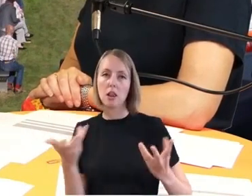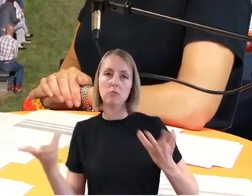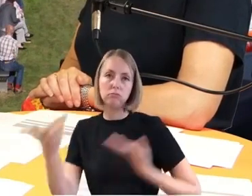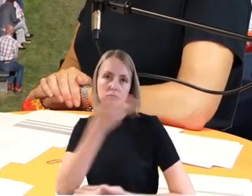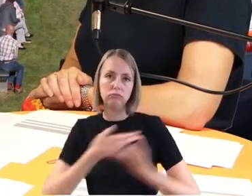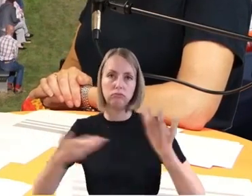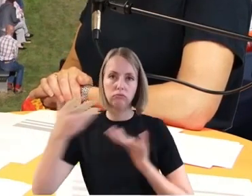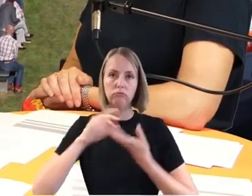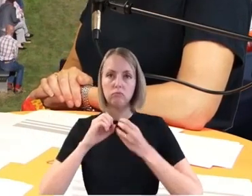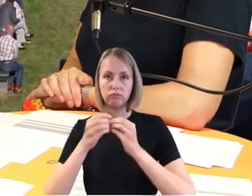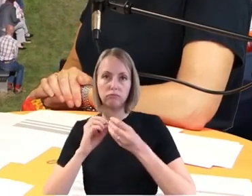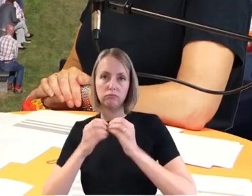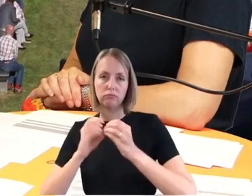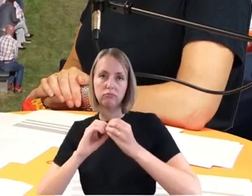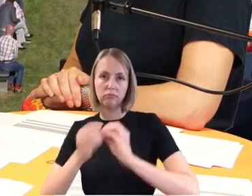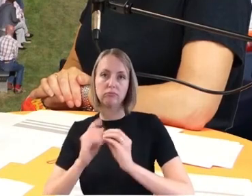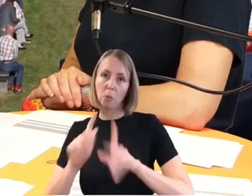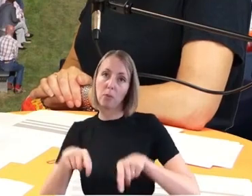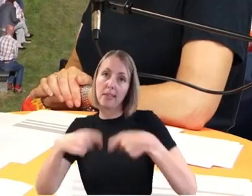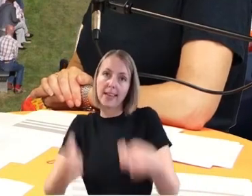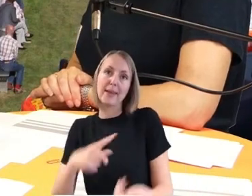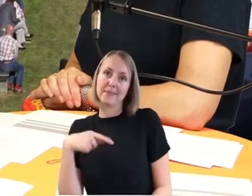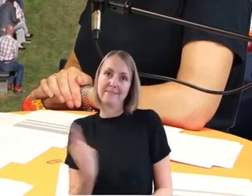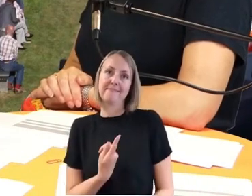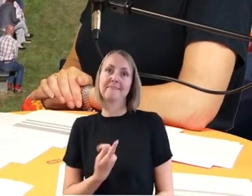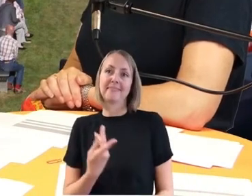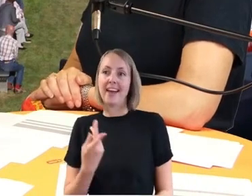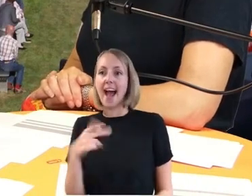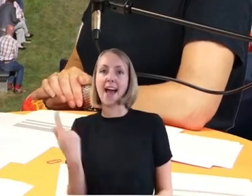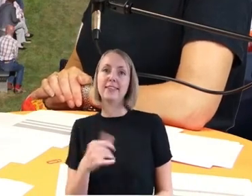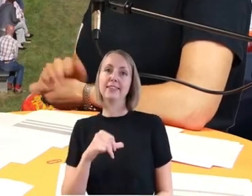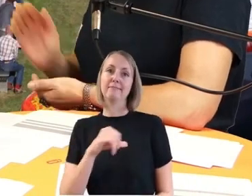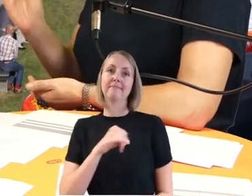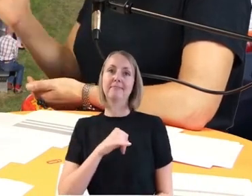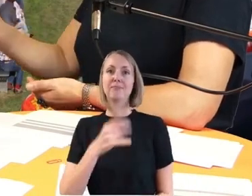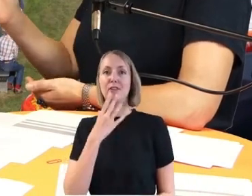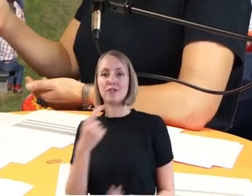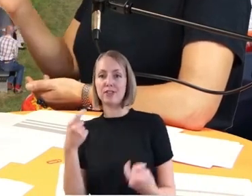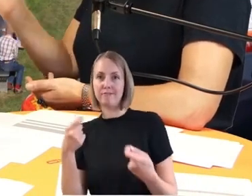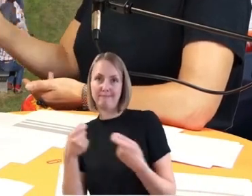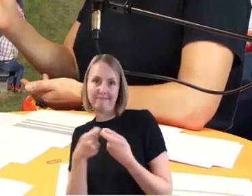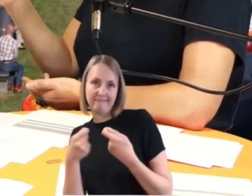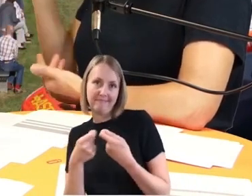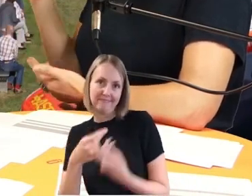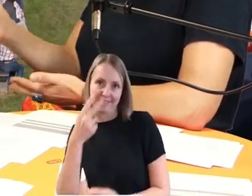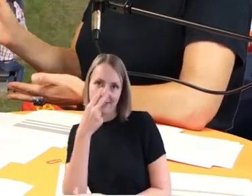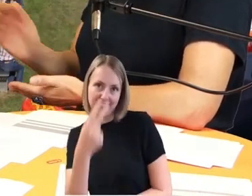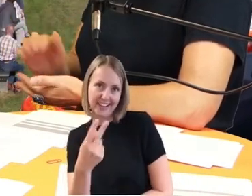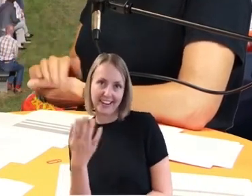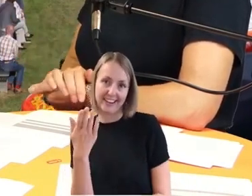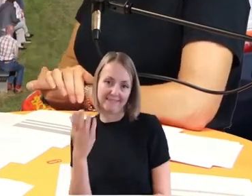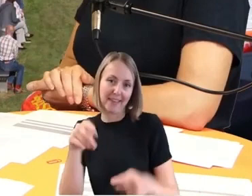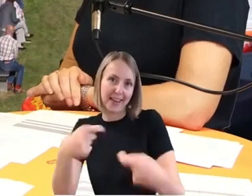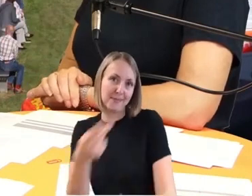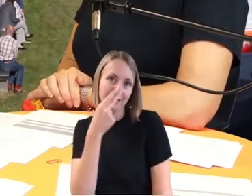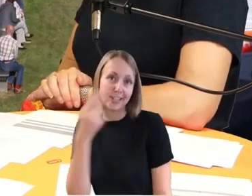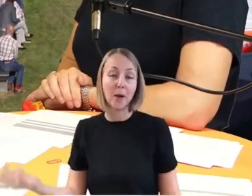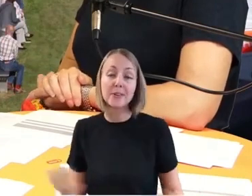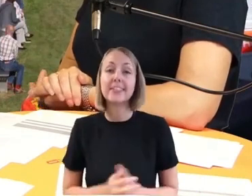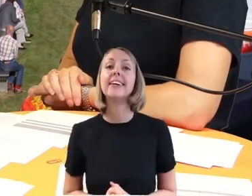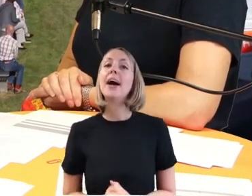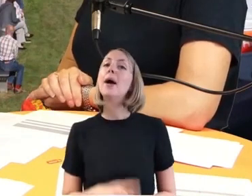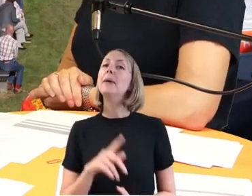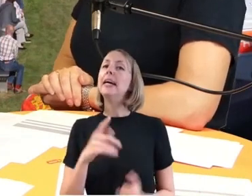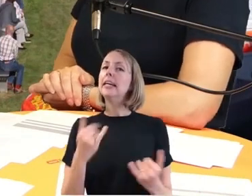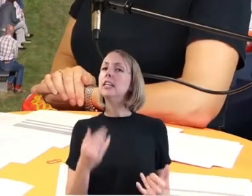da eben auch alle sehr gespannt drauf sind. Deswegen vielen Dank noch für die Erläuterung. noch ein, jetzt noch eine